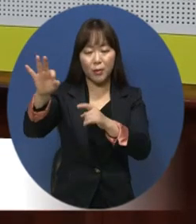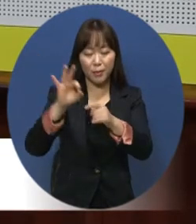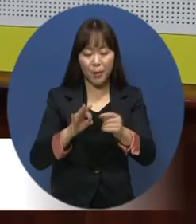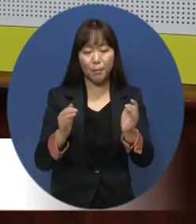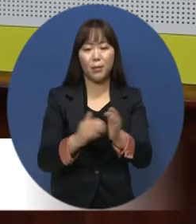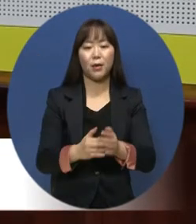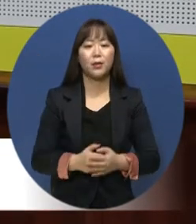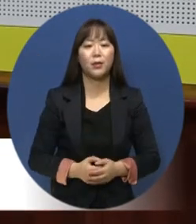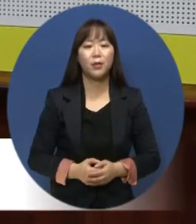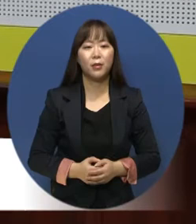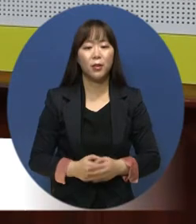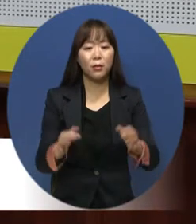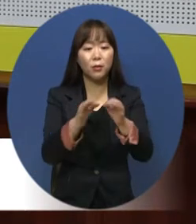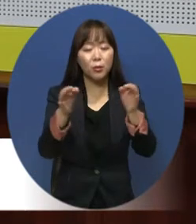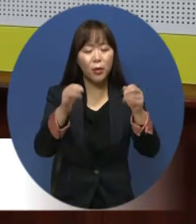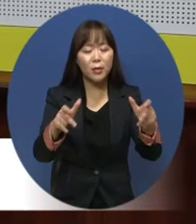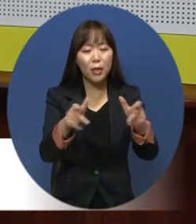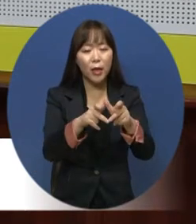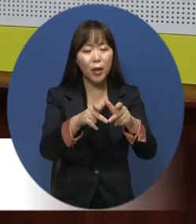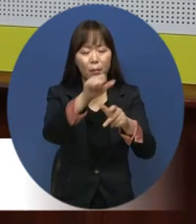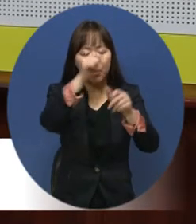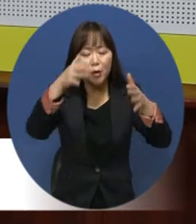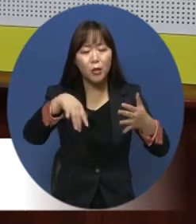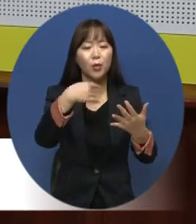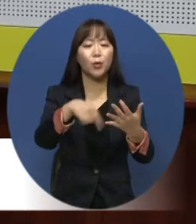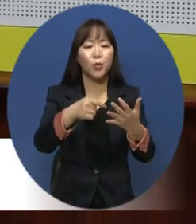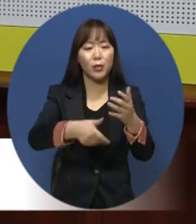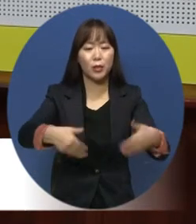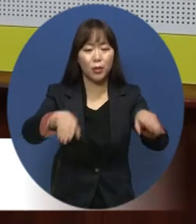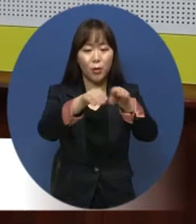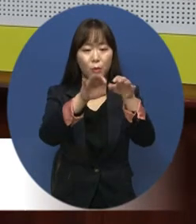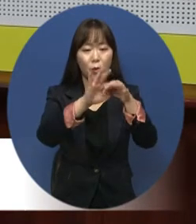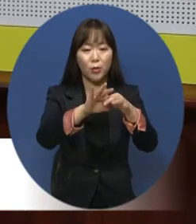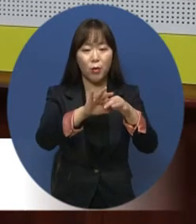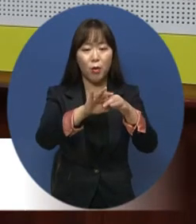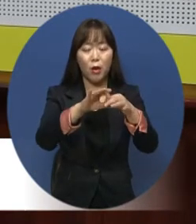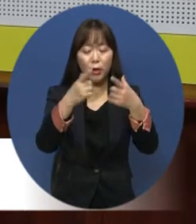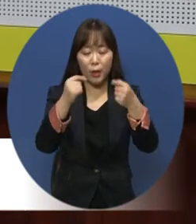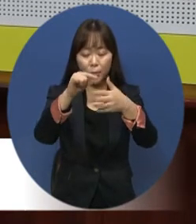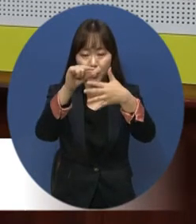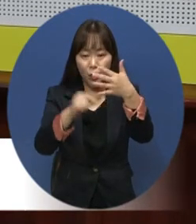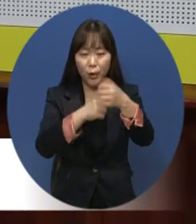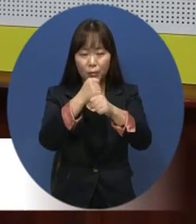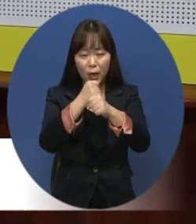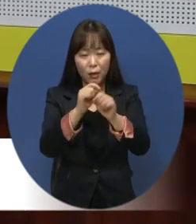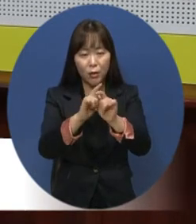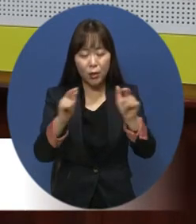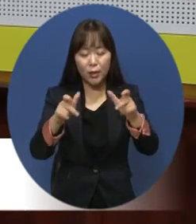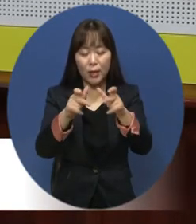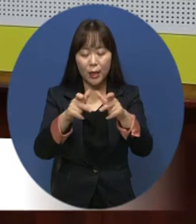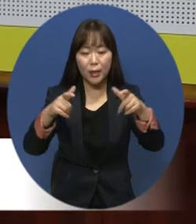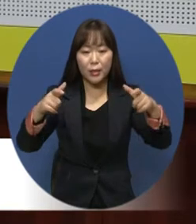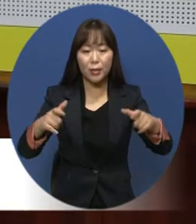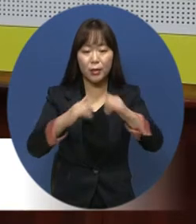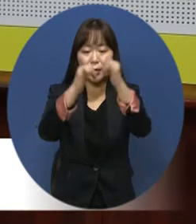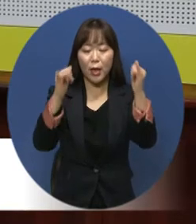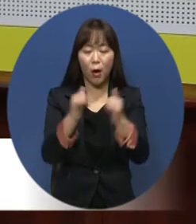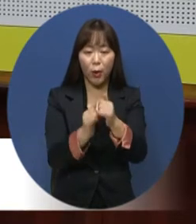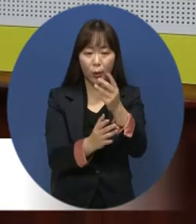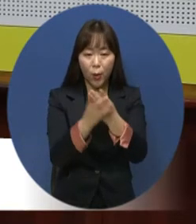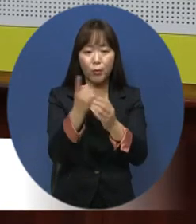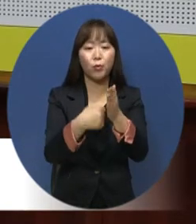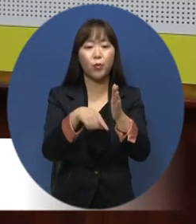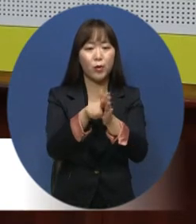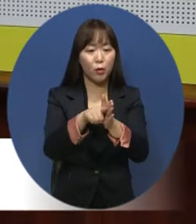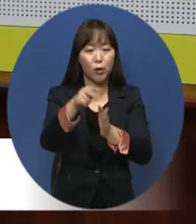되었습니다 그동안 장애인 평생교육 시설을 통해 평생교육 프로그램 개발 등 장애인 지역사회 통합 을